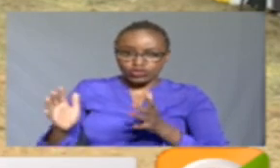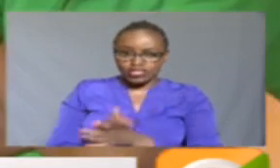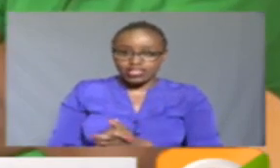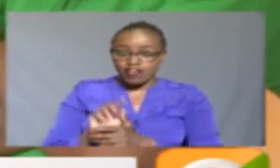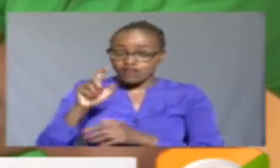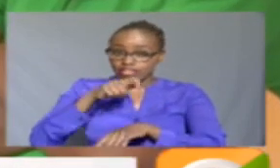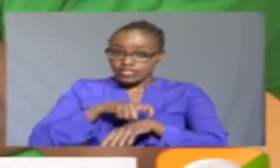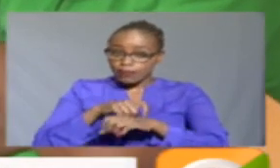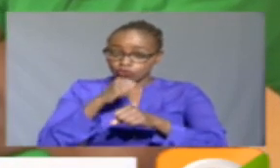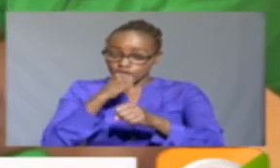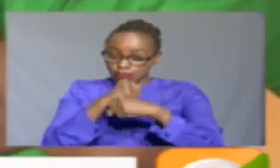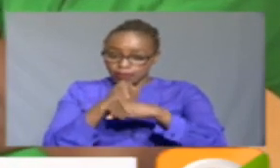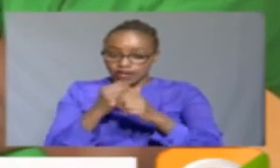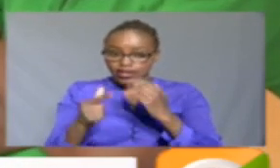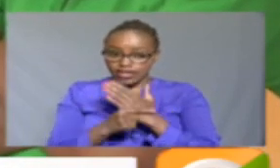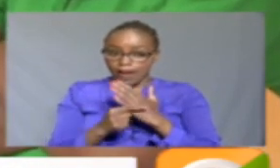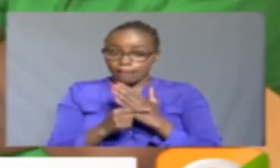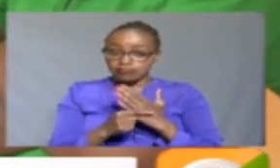Na